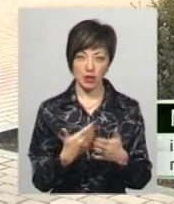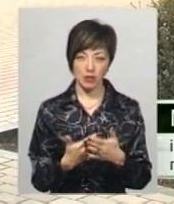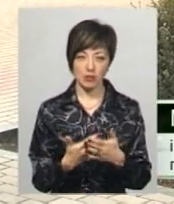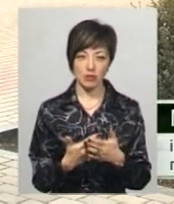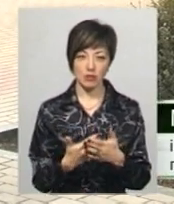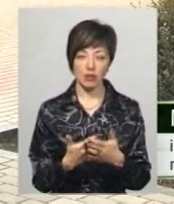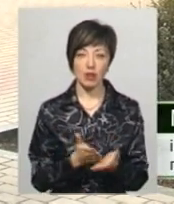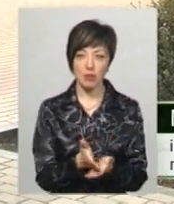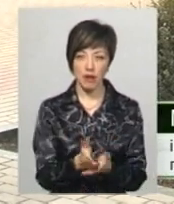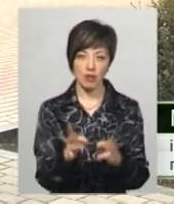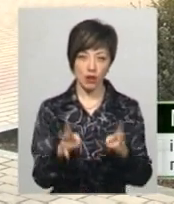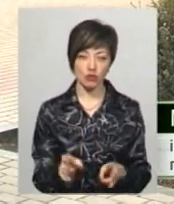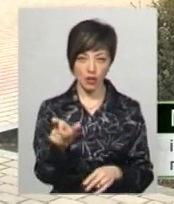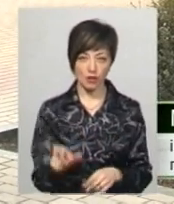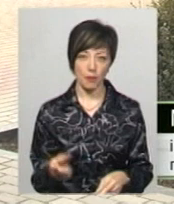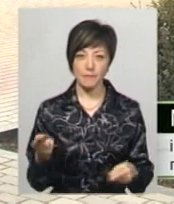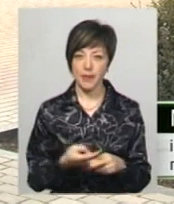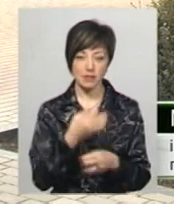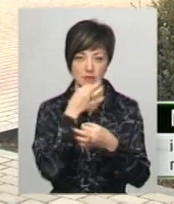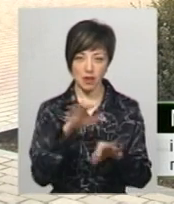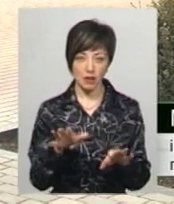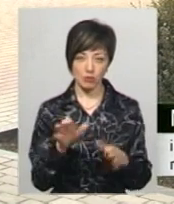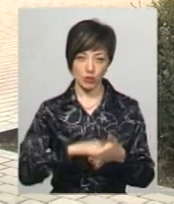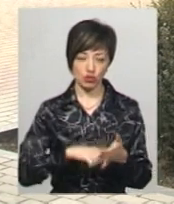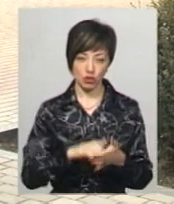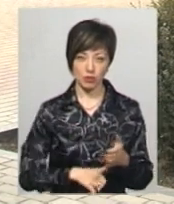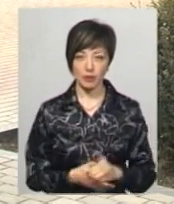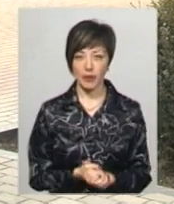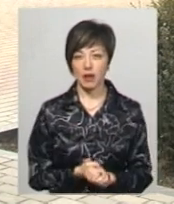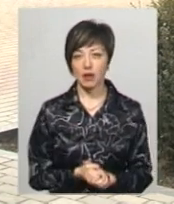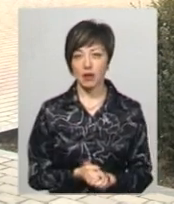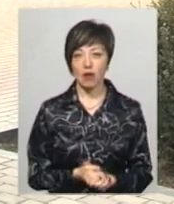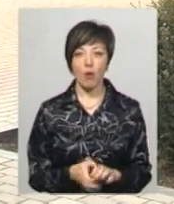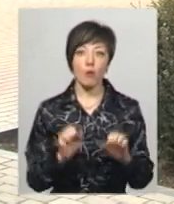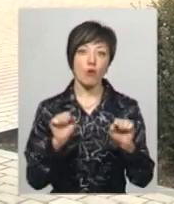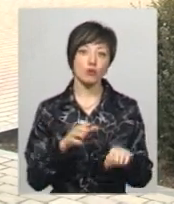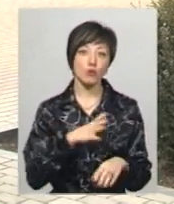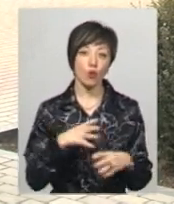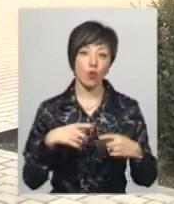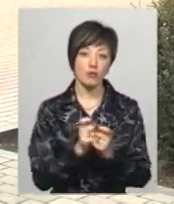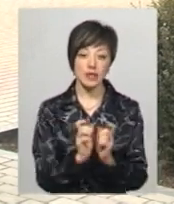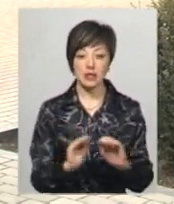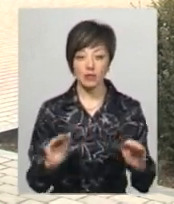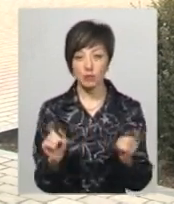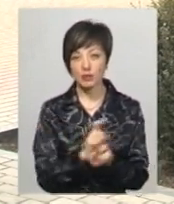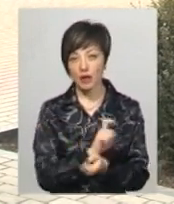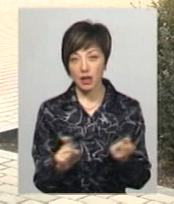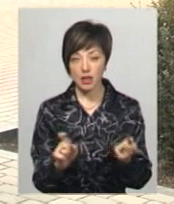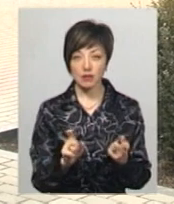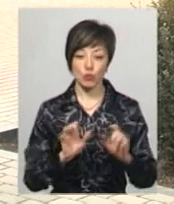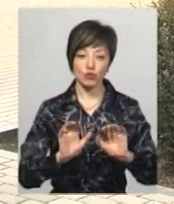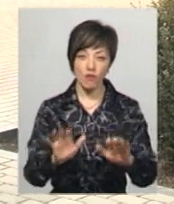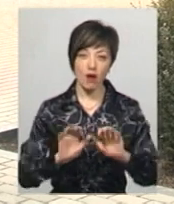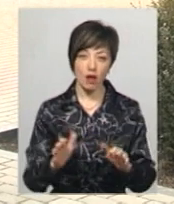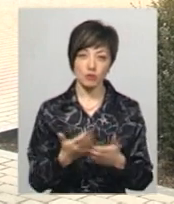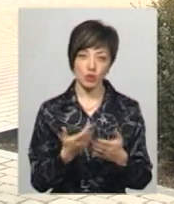булера, направлені на жертву. Тобто без всяких якихось причин. Це може бути просто конфлікт. Тобто діти щось посварилися, там,